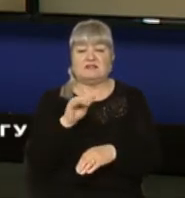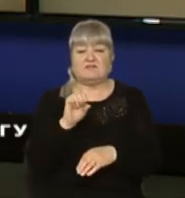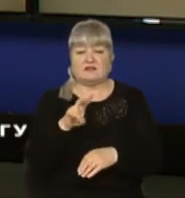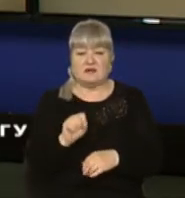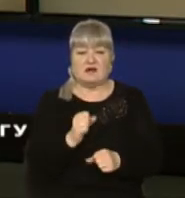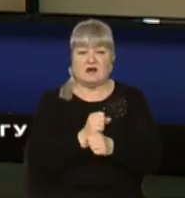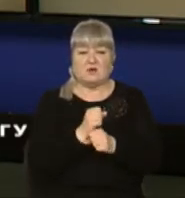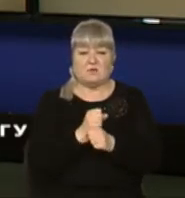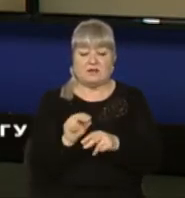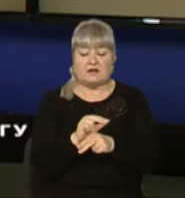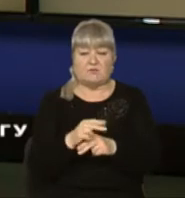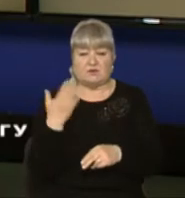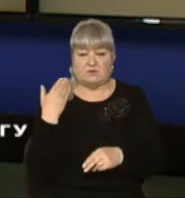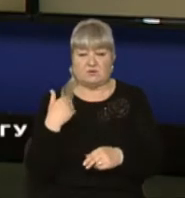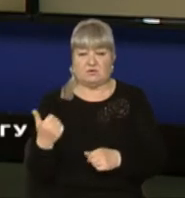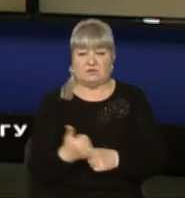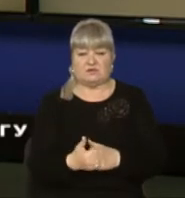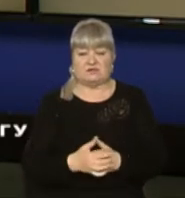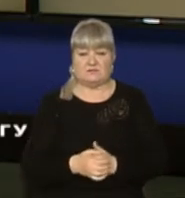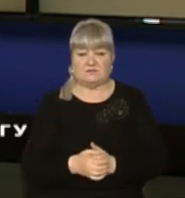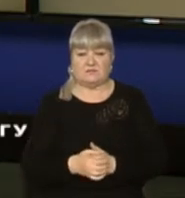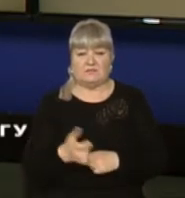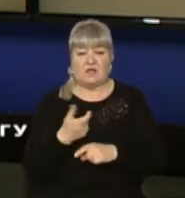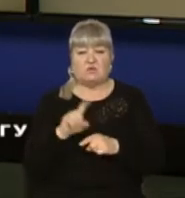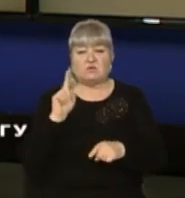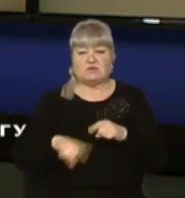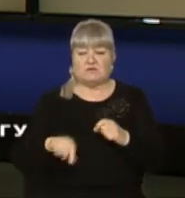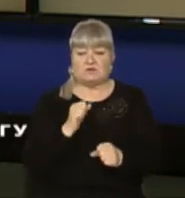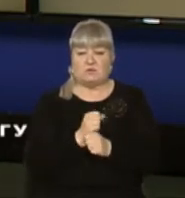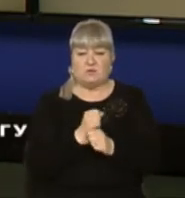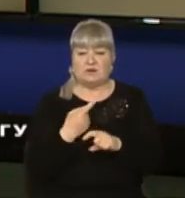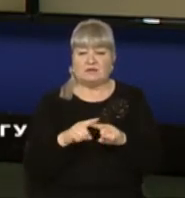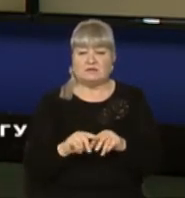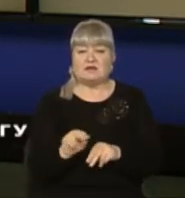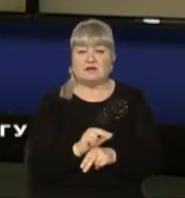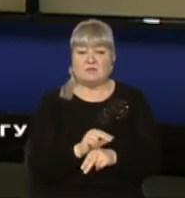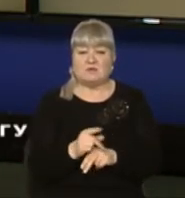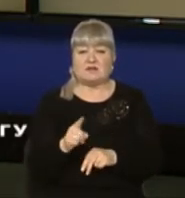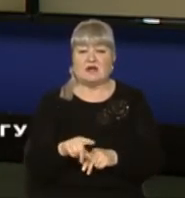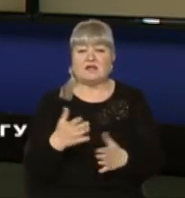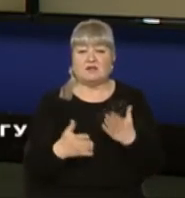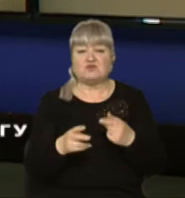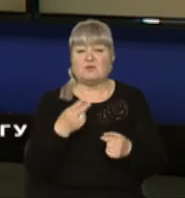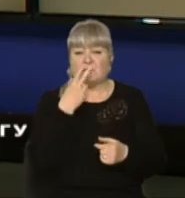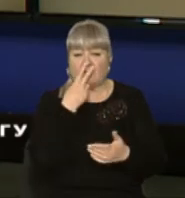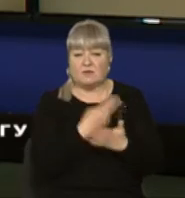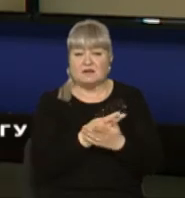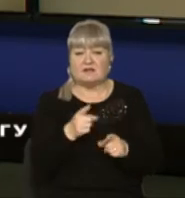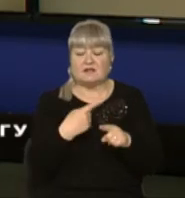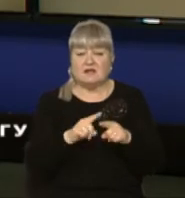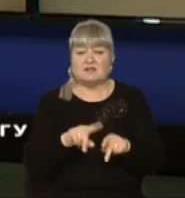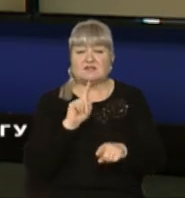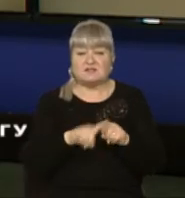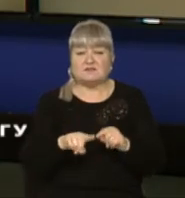ремонт на минулому тижні. Дуже швидко робили цей ремонт. Але якщо б ми показали це швидше,